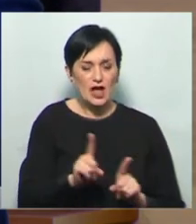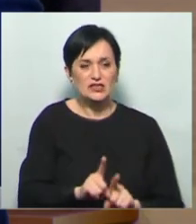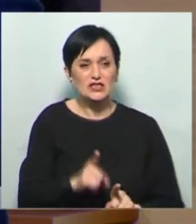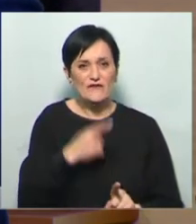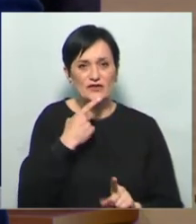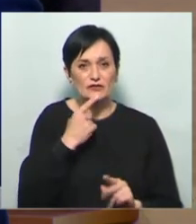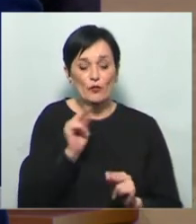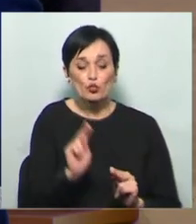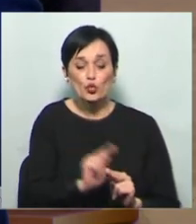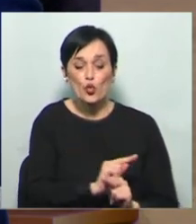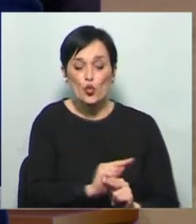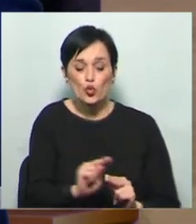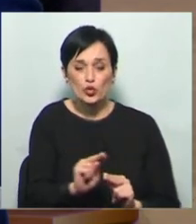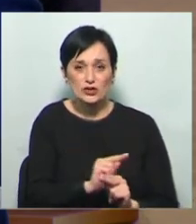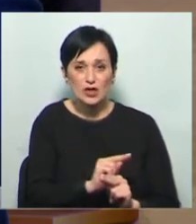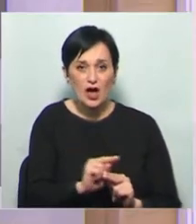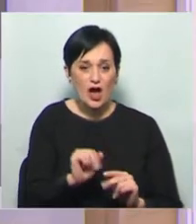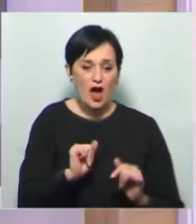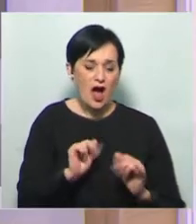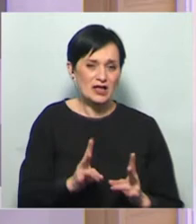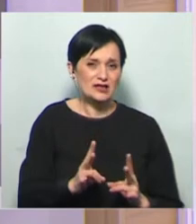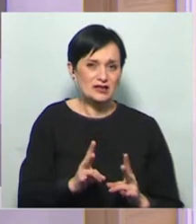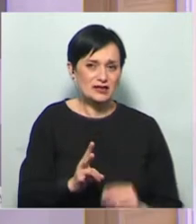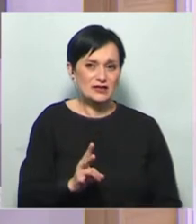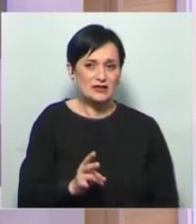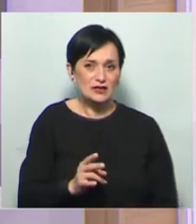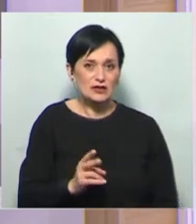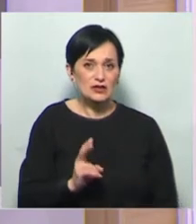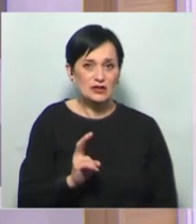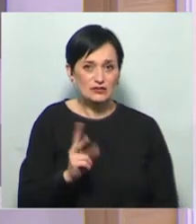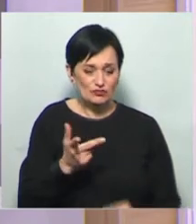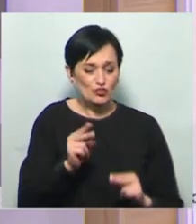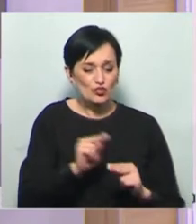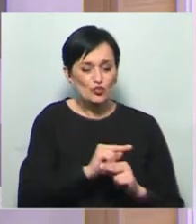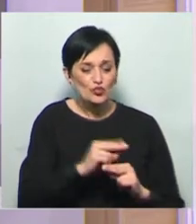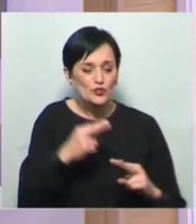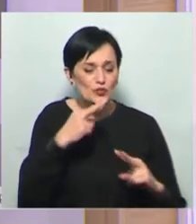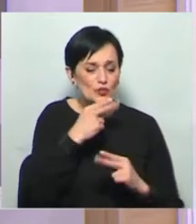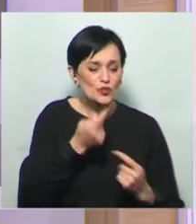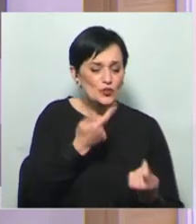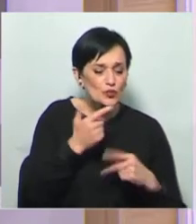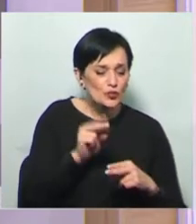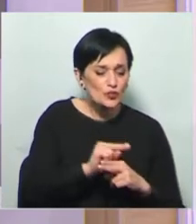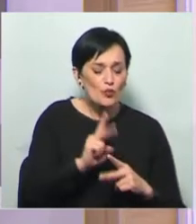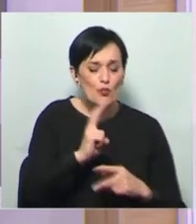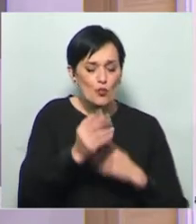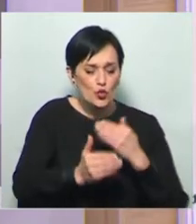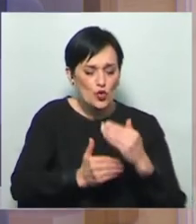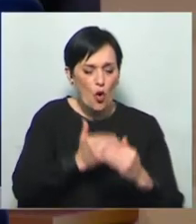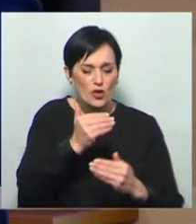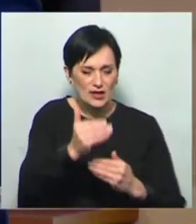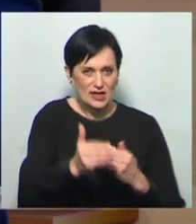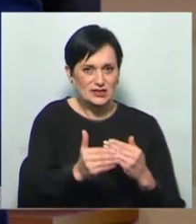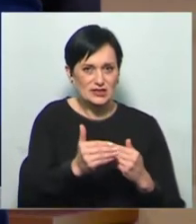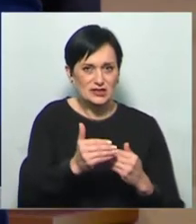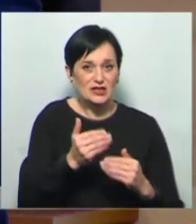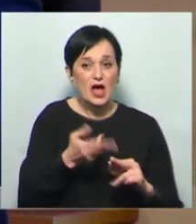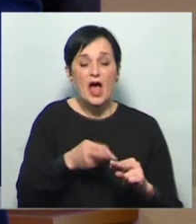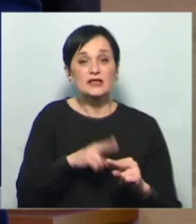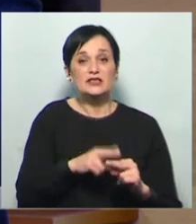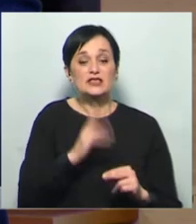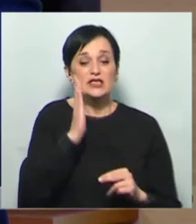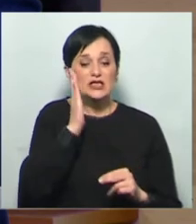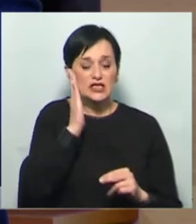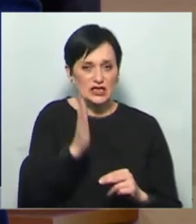ვთქვათ კურნალობა ან ნუ გარკვეული პროფილაქტიკა, პროგრესირების პროფილაქტიკა, ესე ვთქვათ. ეს